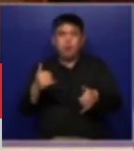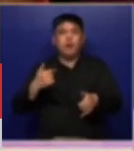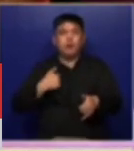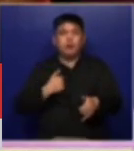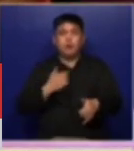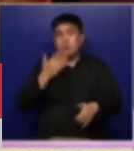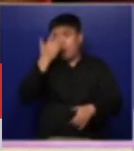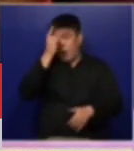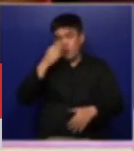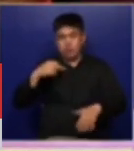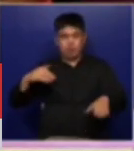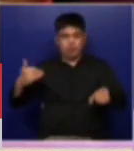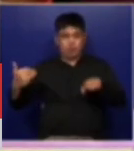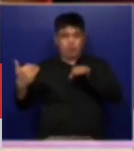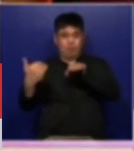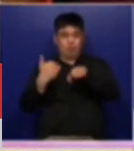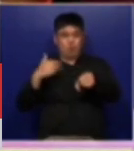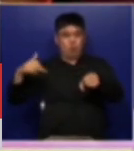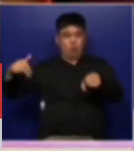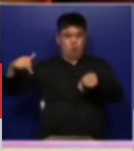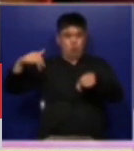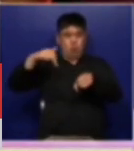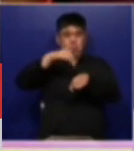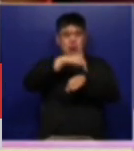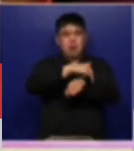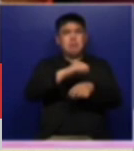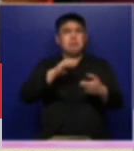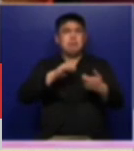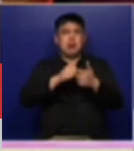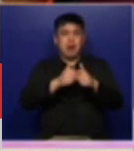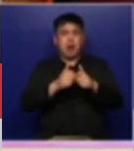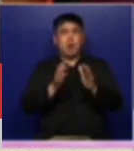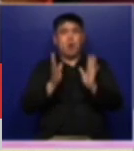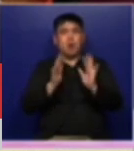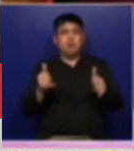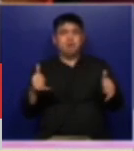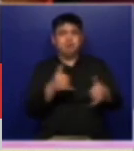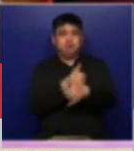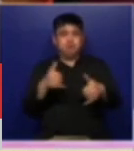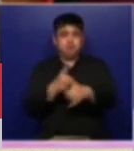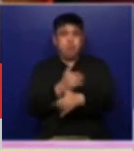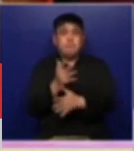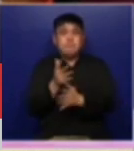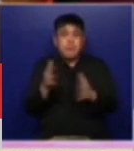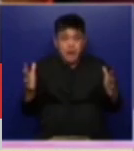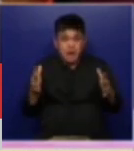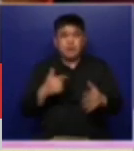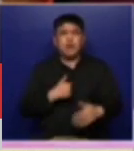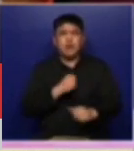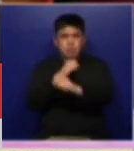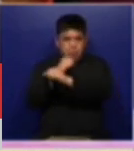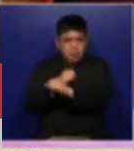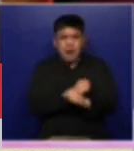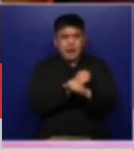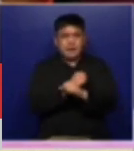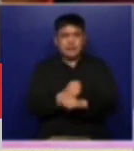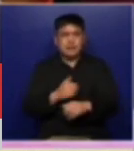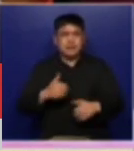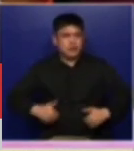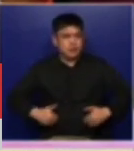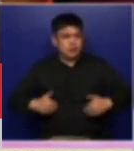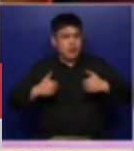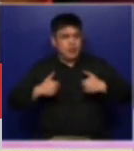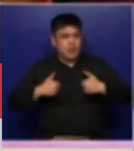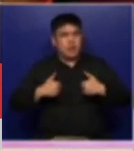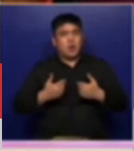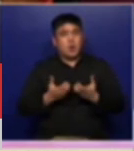การข้ามถนนหน้าโรงเรียนเป็นจำนวนมากดังนั้นเพื่อให้เกิดความปลอดภัยในชีวิตและทรัพย์สินของ